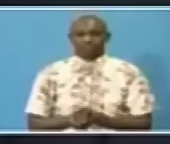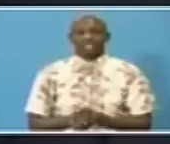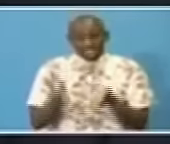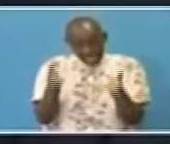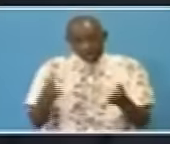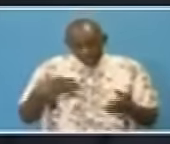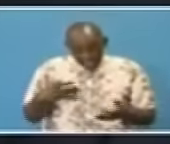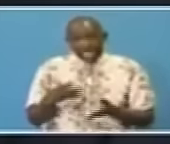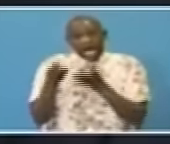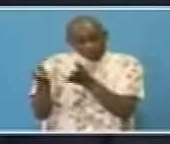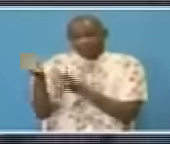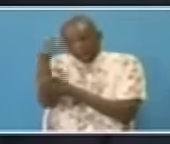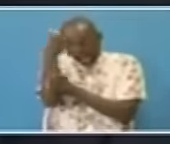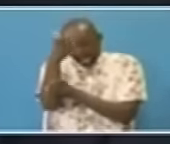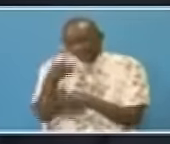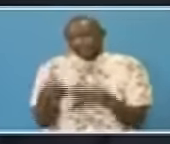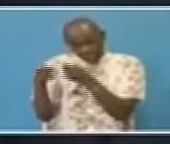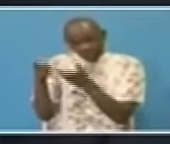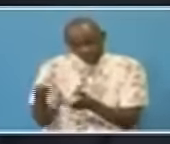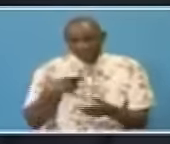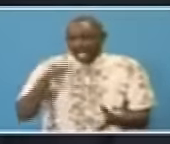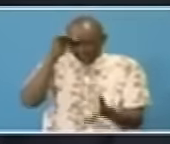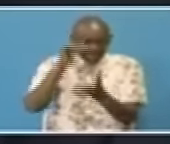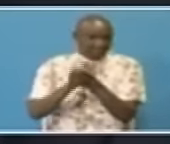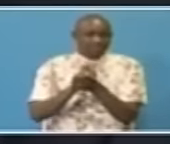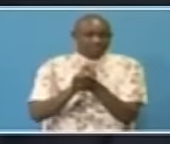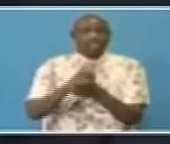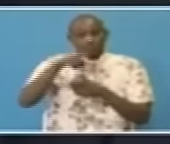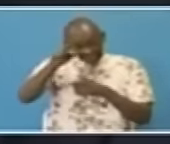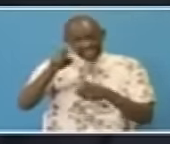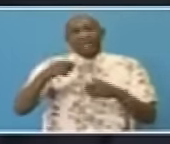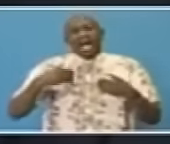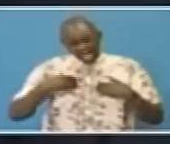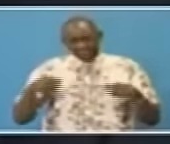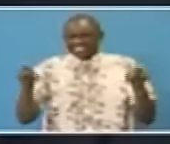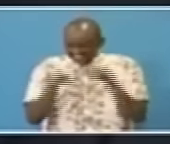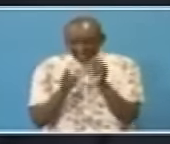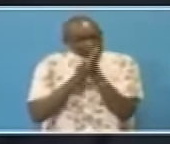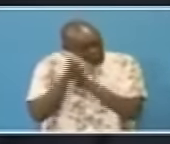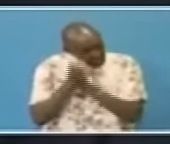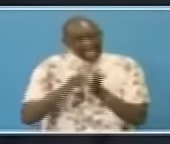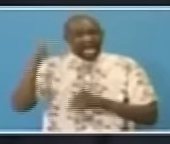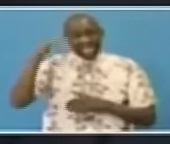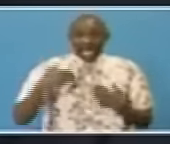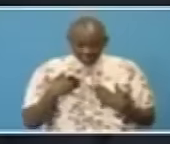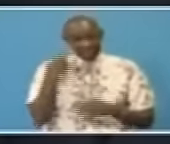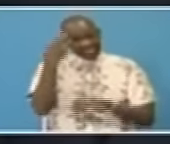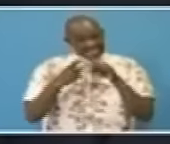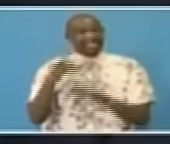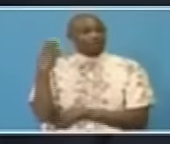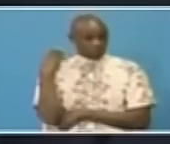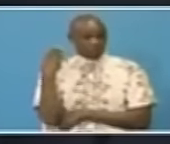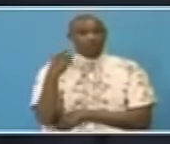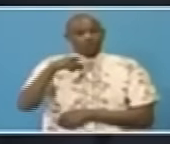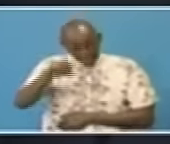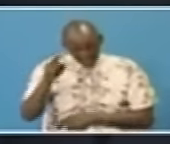As I hand over the Kenya flag to you, I believe you still have the same high morale you had 2 years ago,